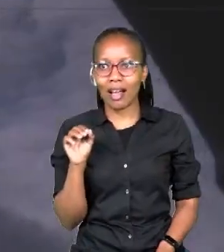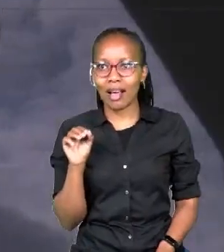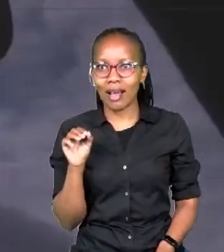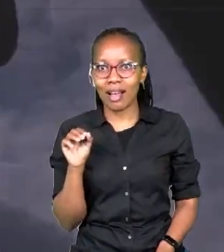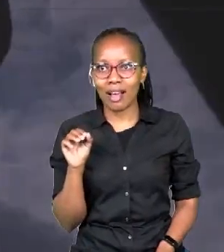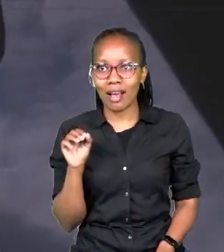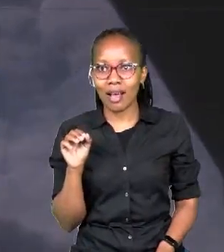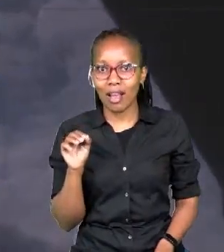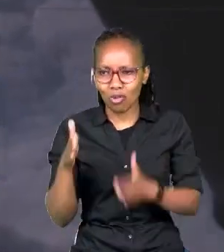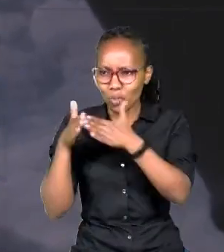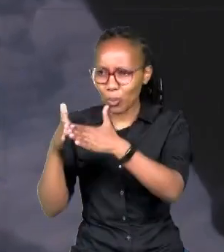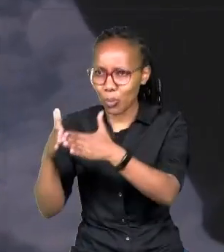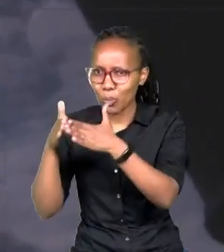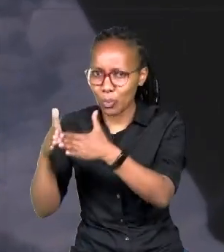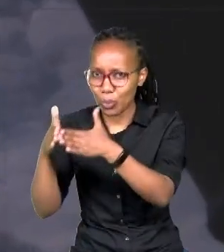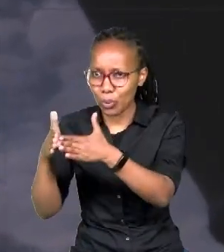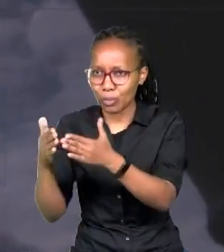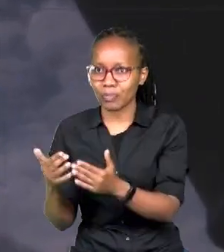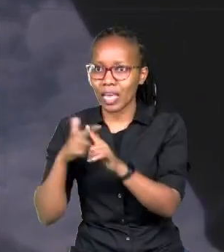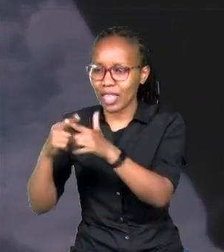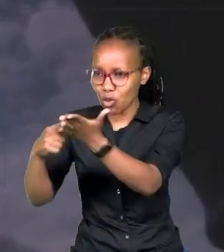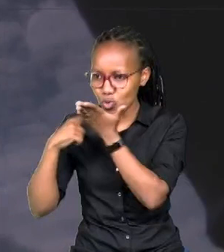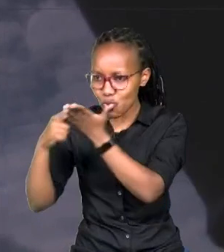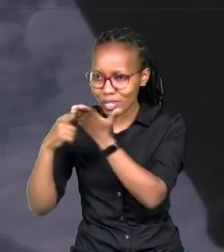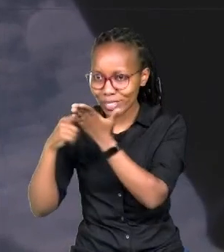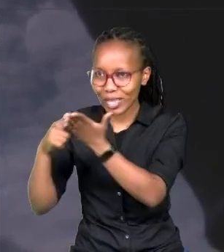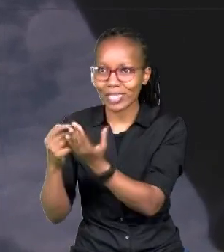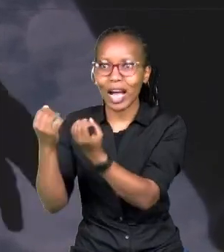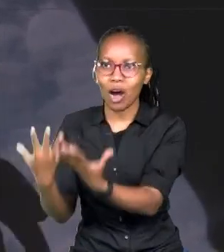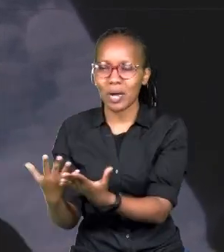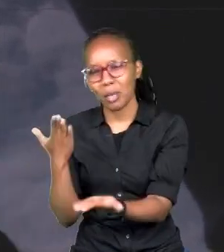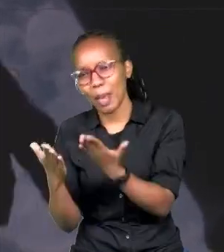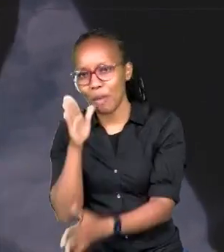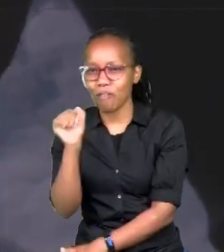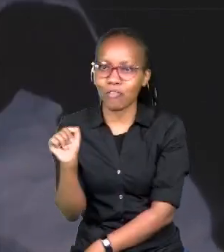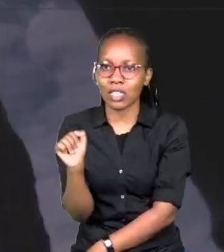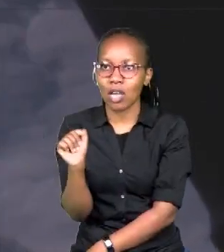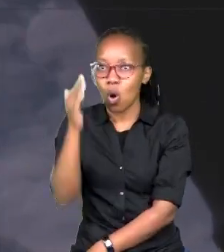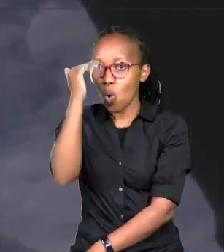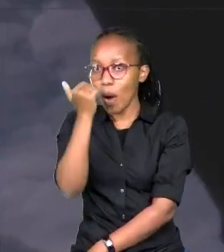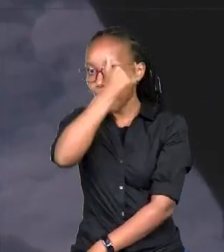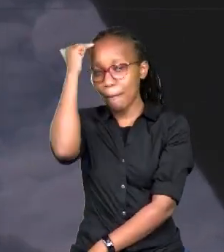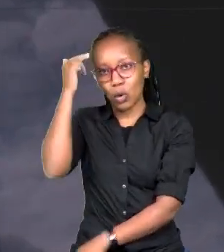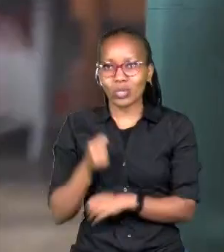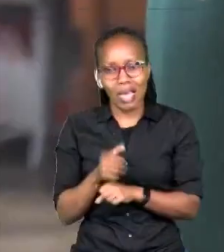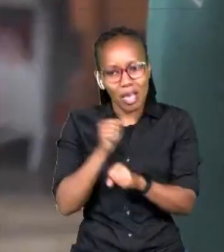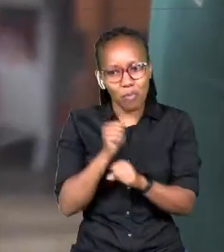Sasa yule mtalala na yeye dakika mwisho ndio mtaongea pesa mzuri kidogo kama 500 tu. Juu utaki kuendea watoto